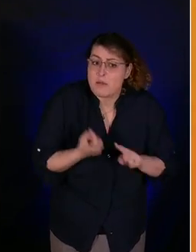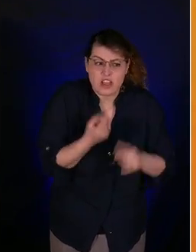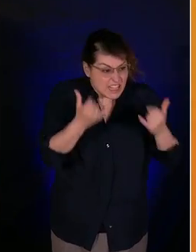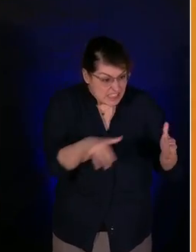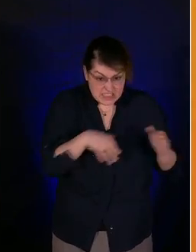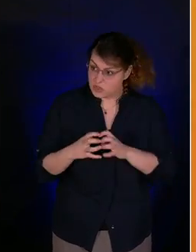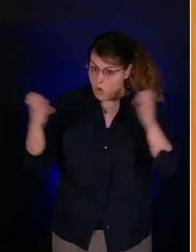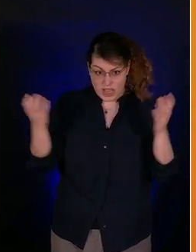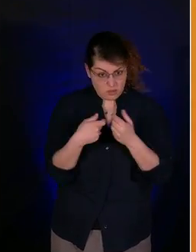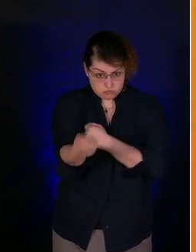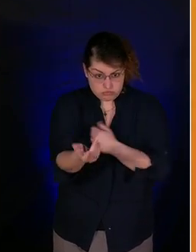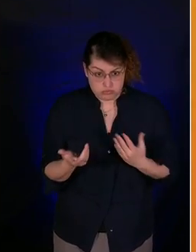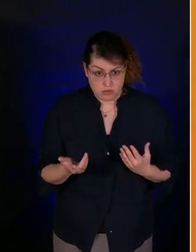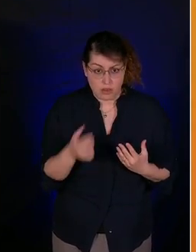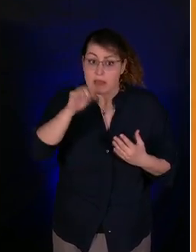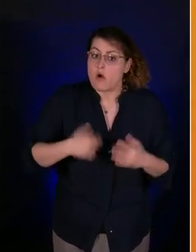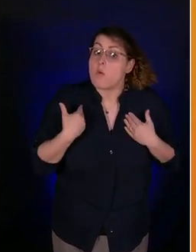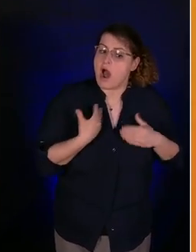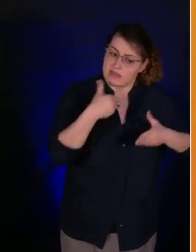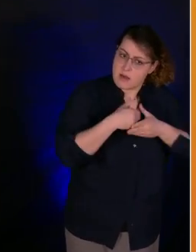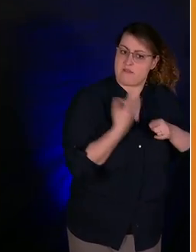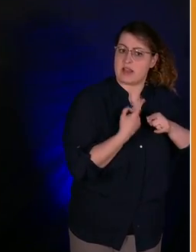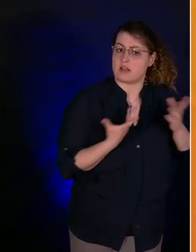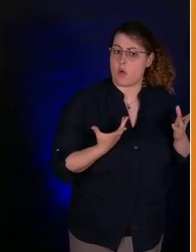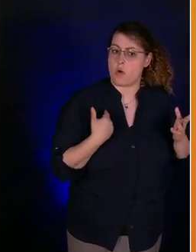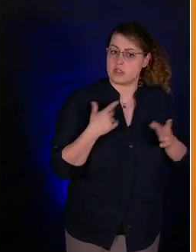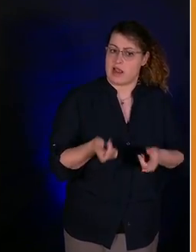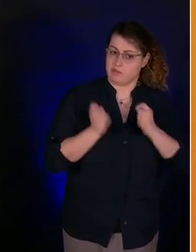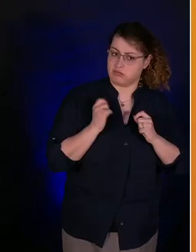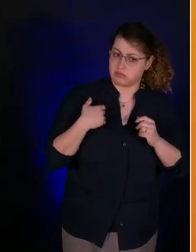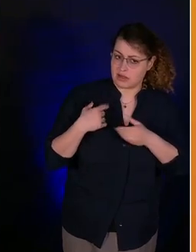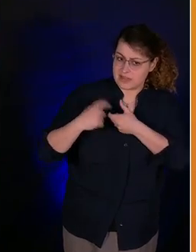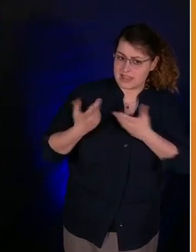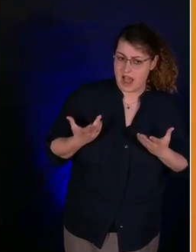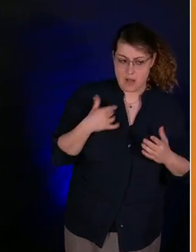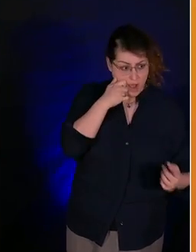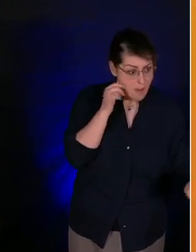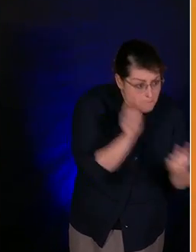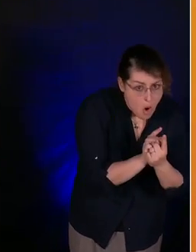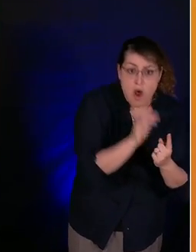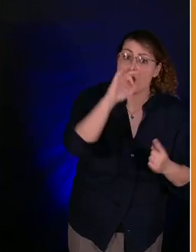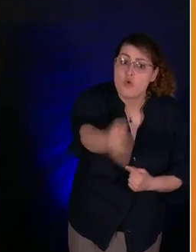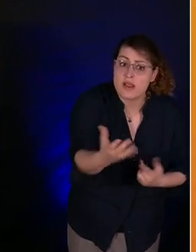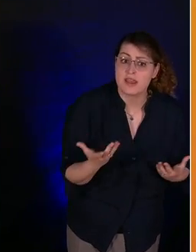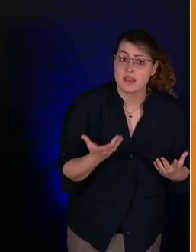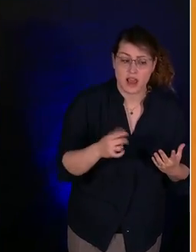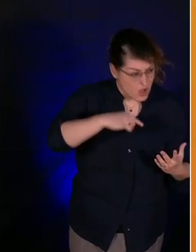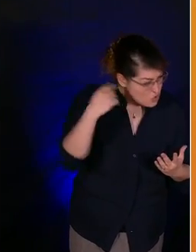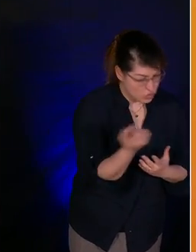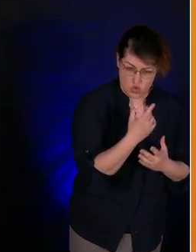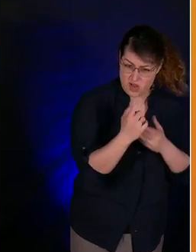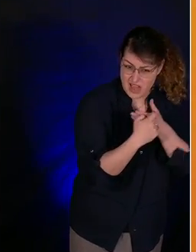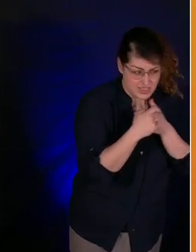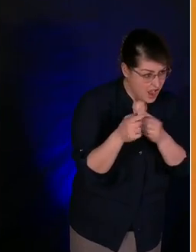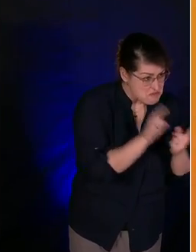ici, c'est quand on va les voir. Moi, dans ma fédération, j'ai mandat de mes syndicats. Je suis allé les voir. J'ai tous mes syndicats. J'ai